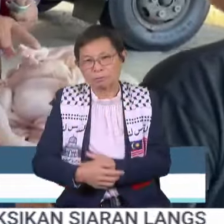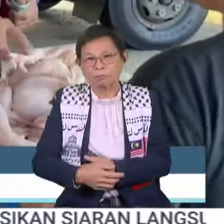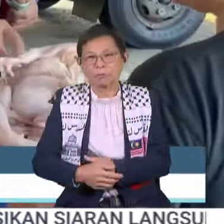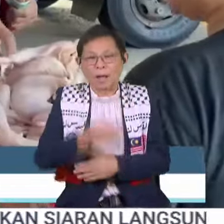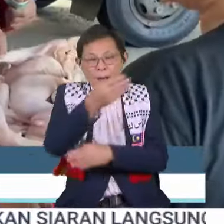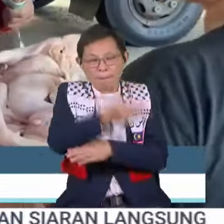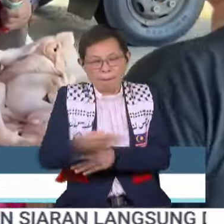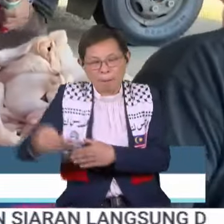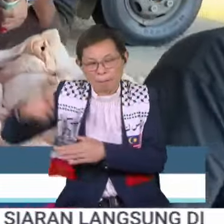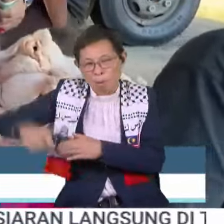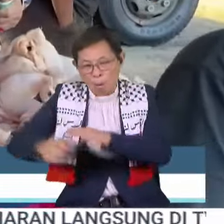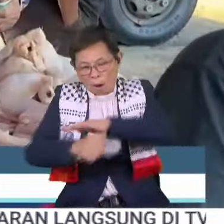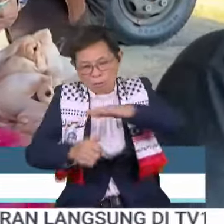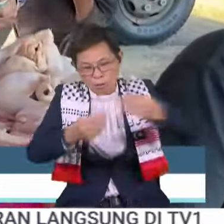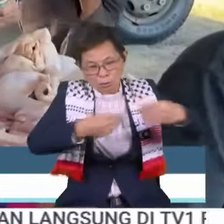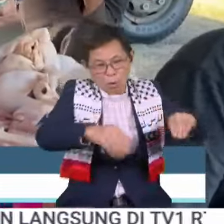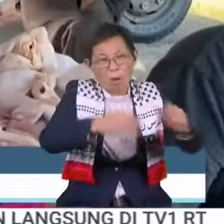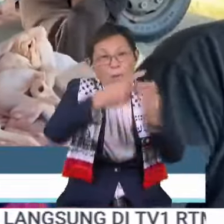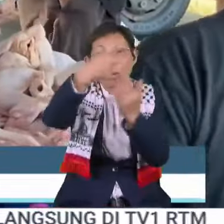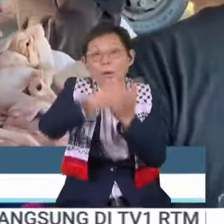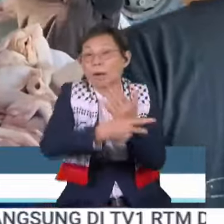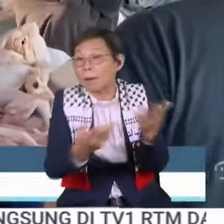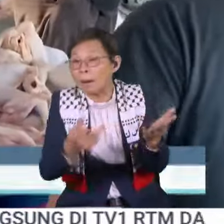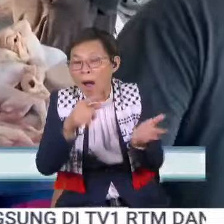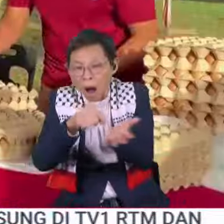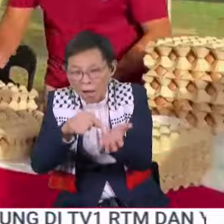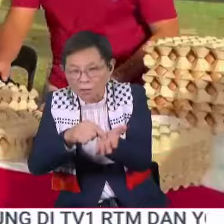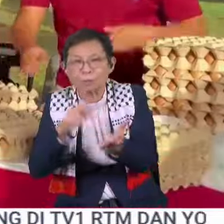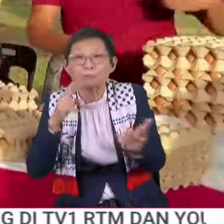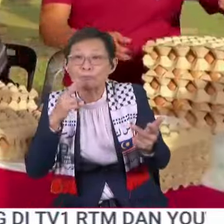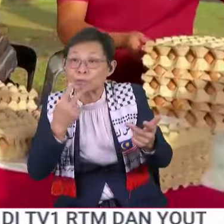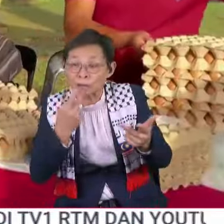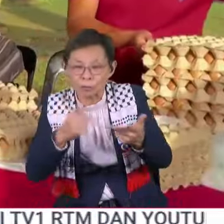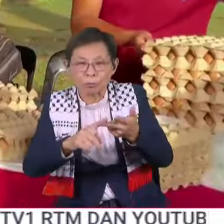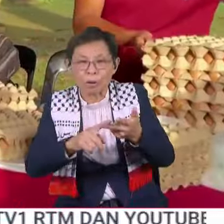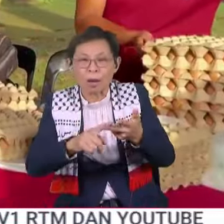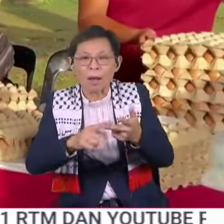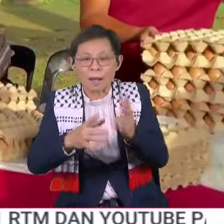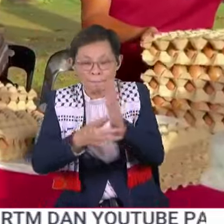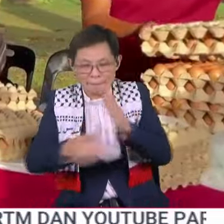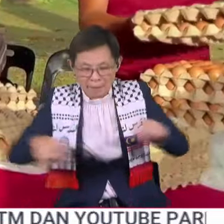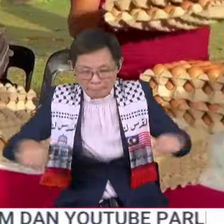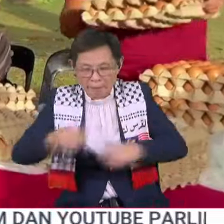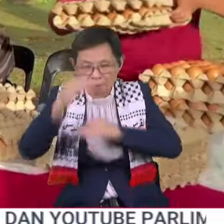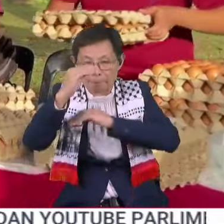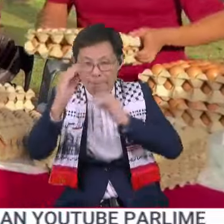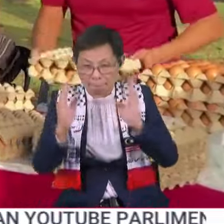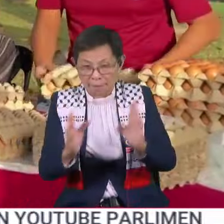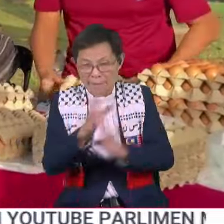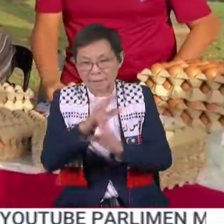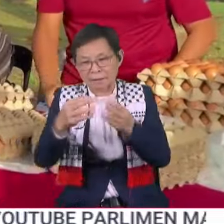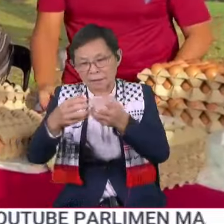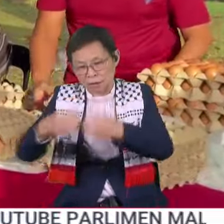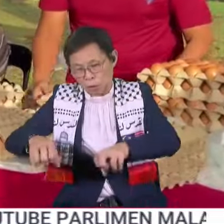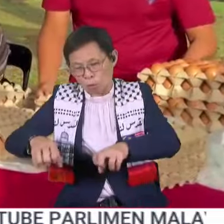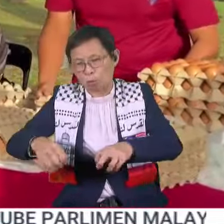antara barangan keperluan asas yang dijual pada program tersebut adalah ayam sayursayuran minyak masak paket serta